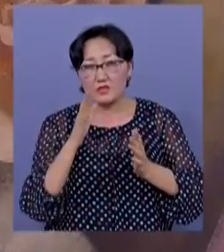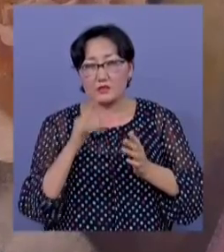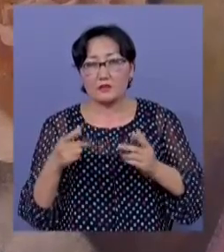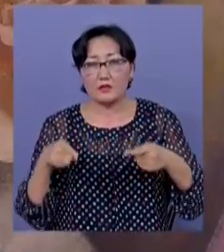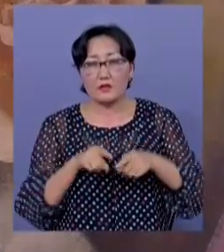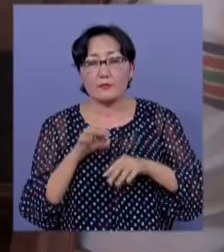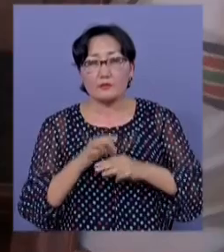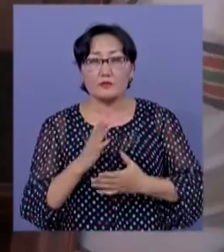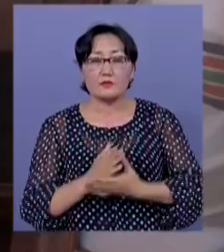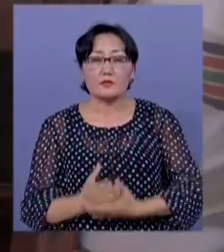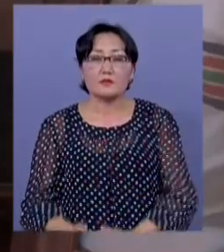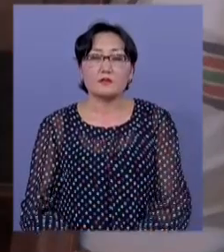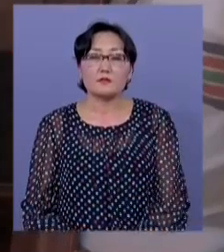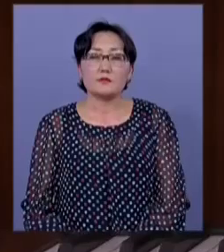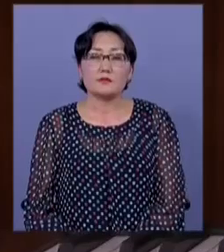отыр.